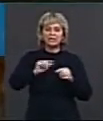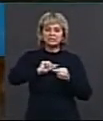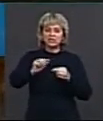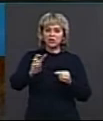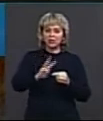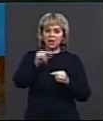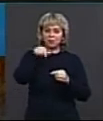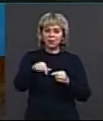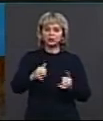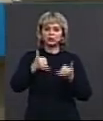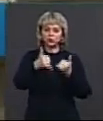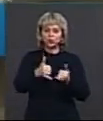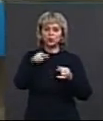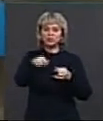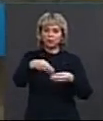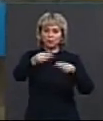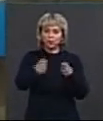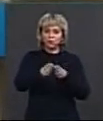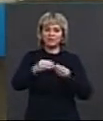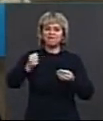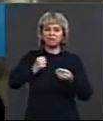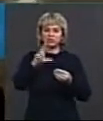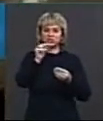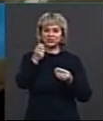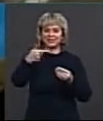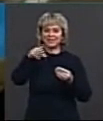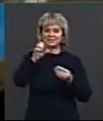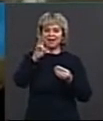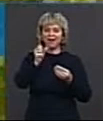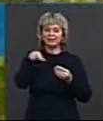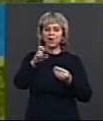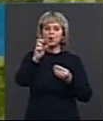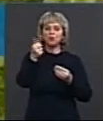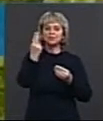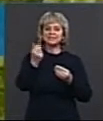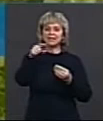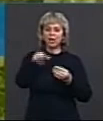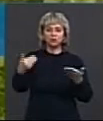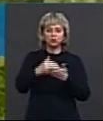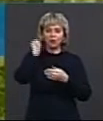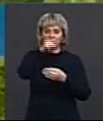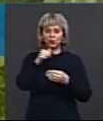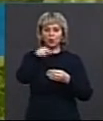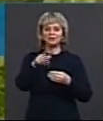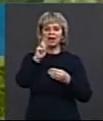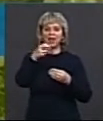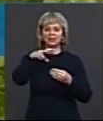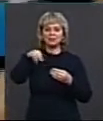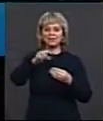Зажигаем лампадки и угощаемся блюдом воинов Чингисхана – борциками. Сегодня Новый год по-калмыцки.